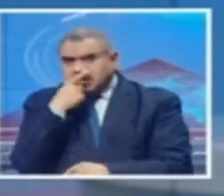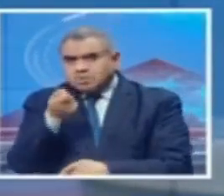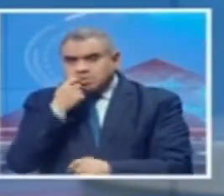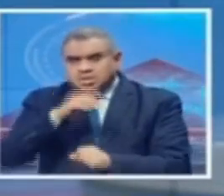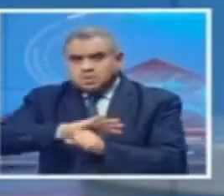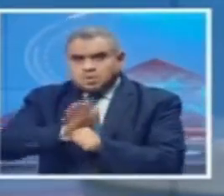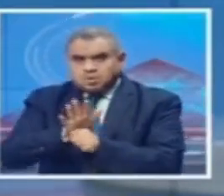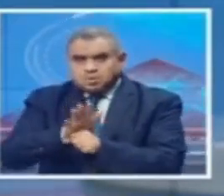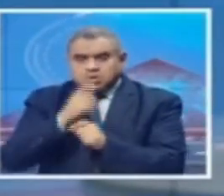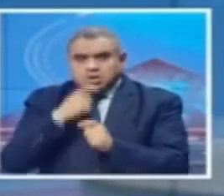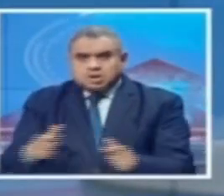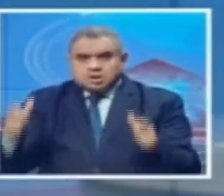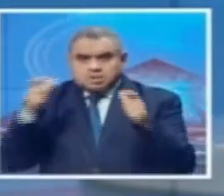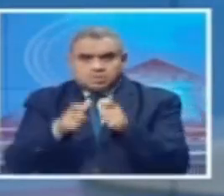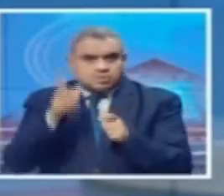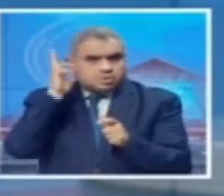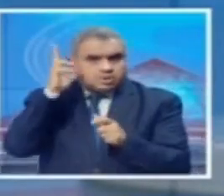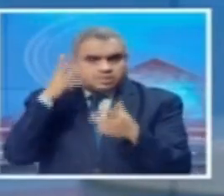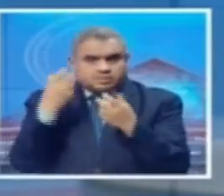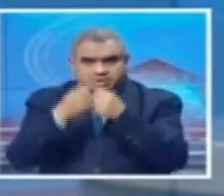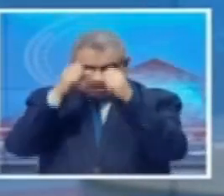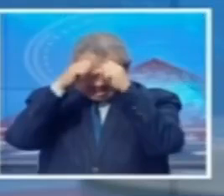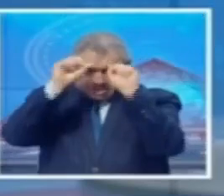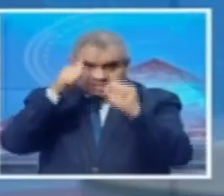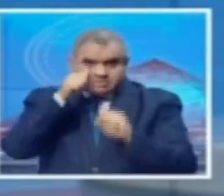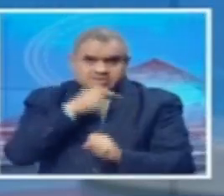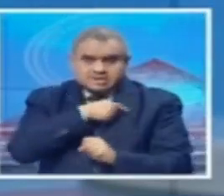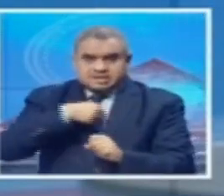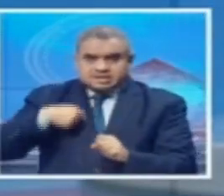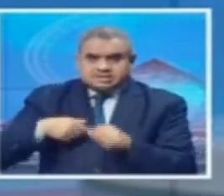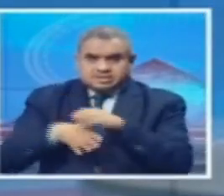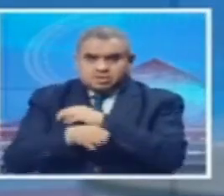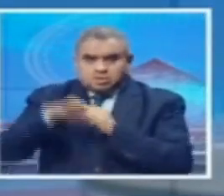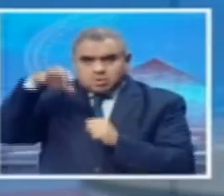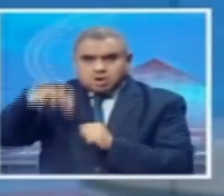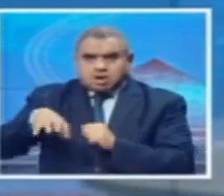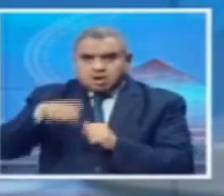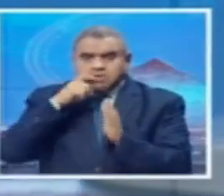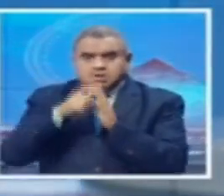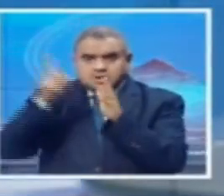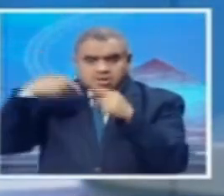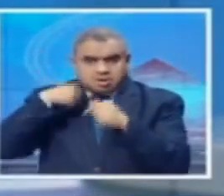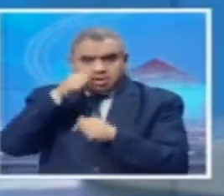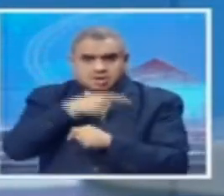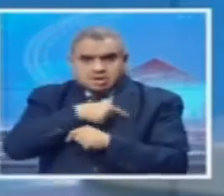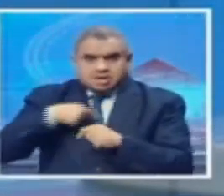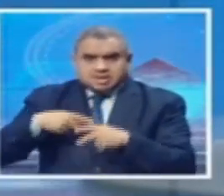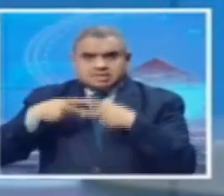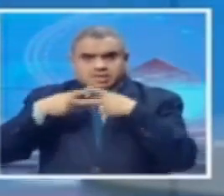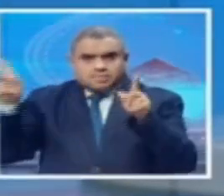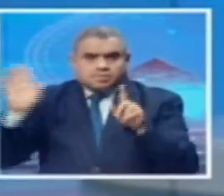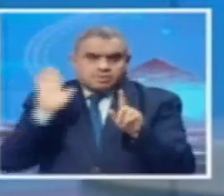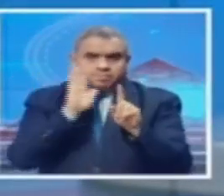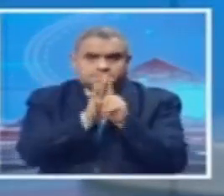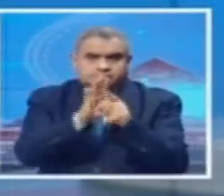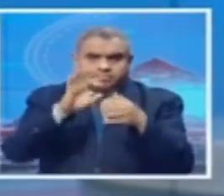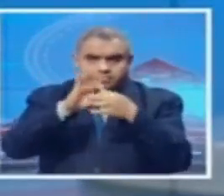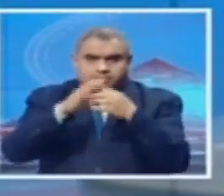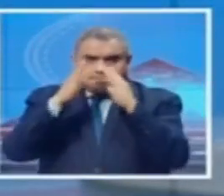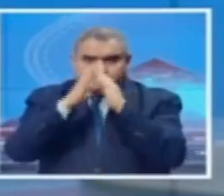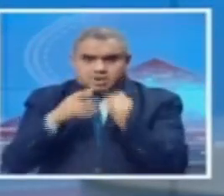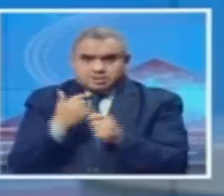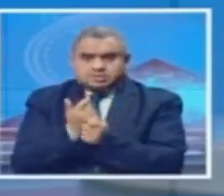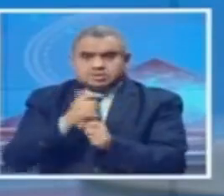ذلك خلال مؤتمر صحفي مع السفير الصيني بالقاهرة الذي أعرب عن استعداد بلاده الكامل للتعاون مع مصر في